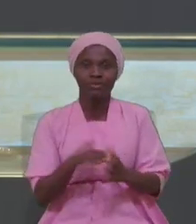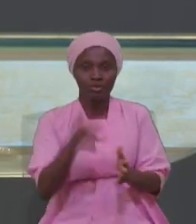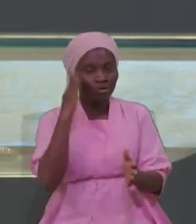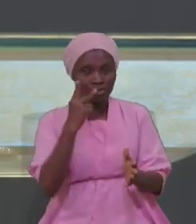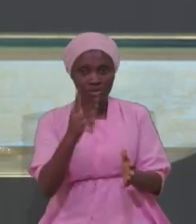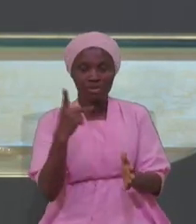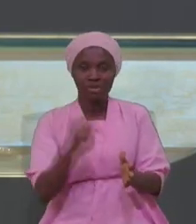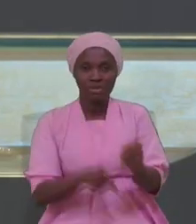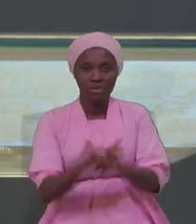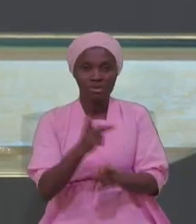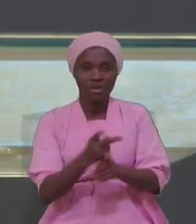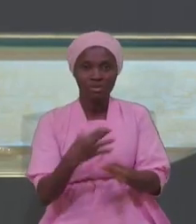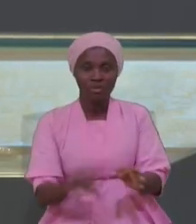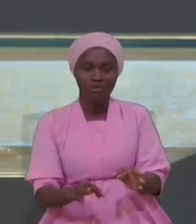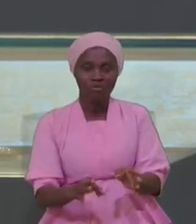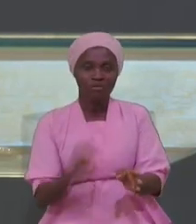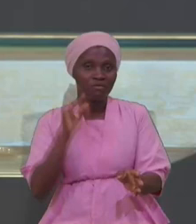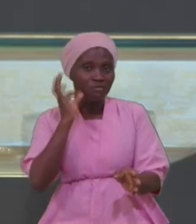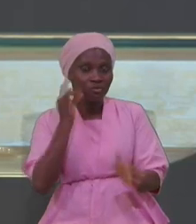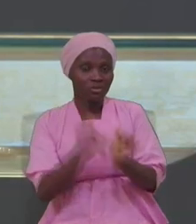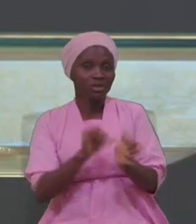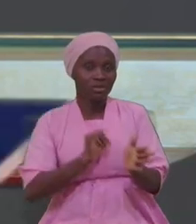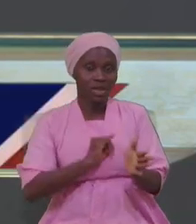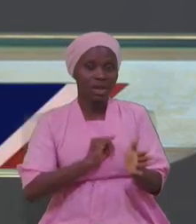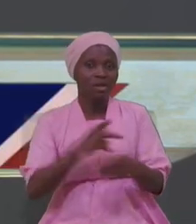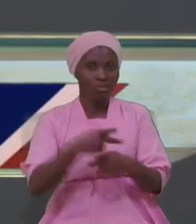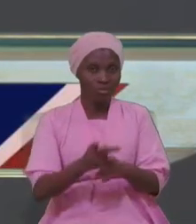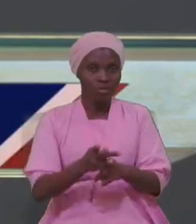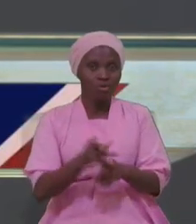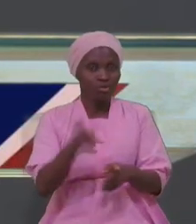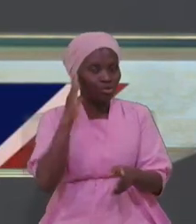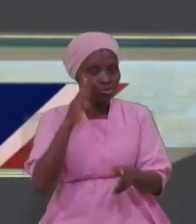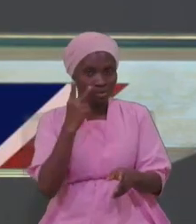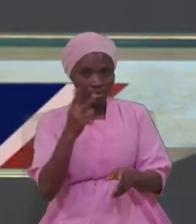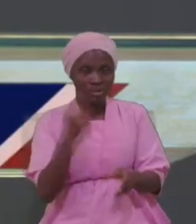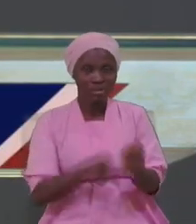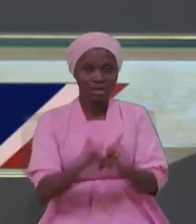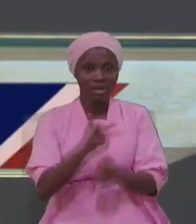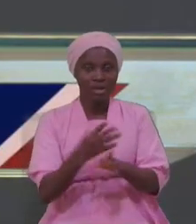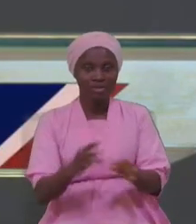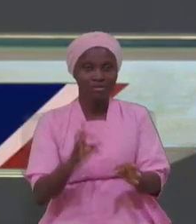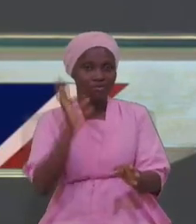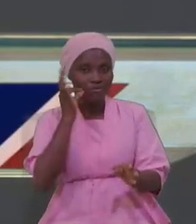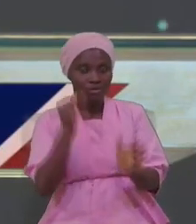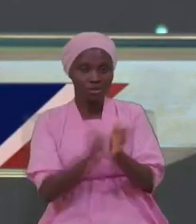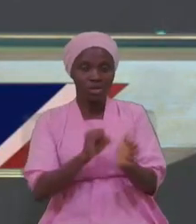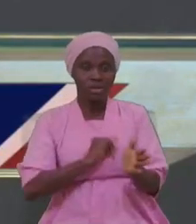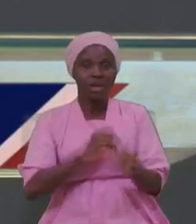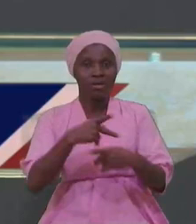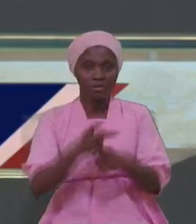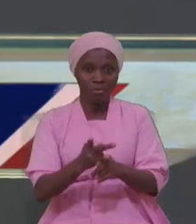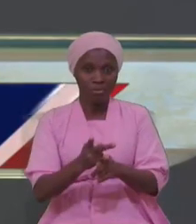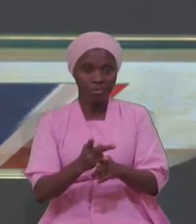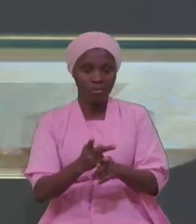fort, ça doit être montré par la foi, le fruit que tu portes. Si ta foi est